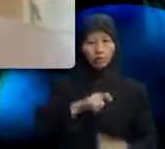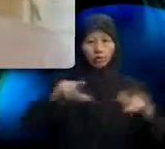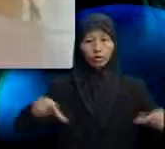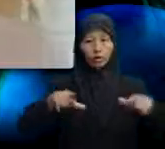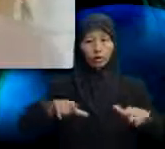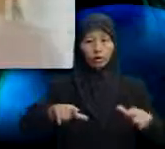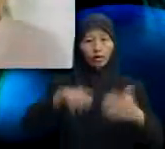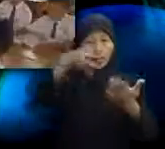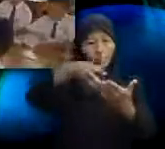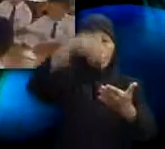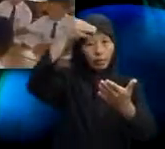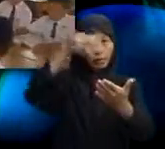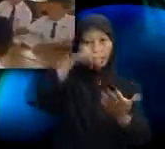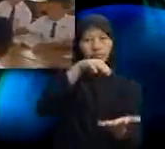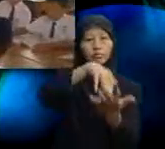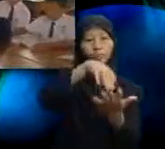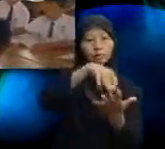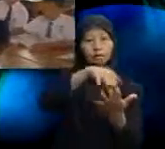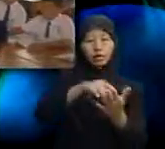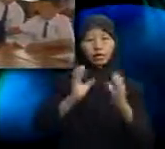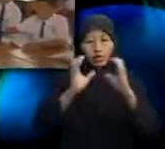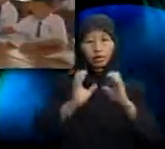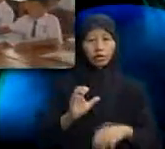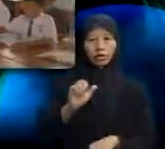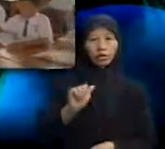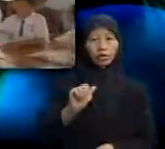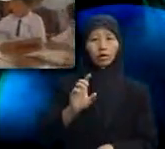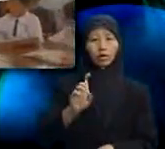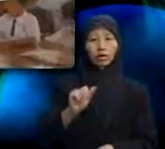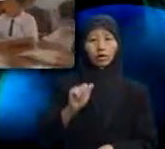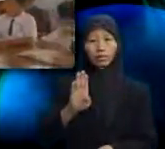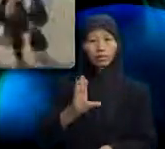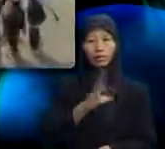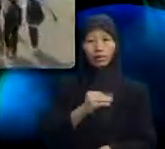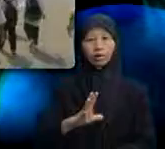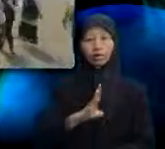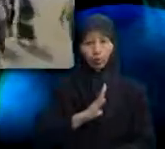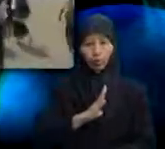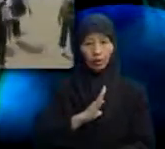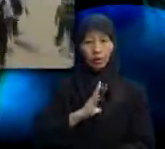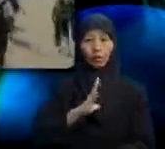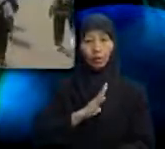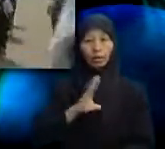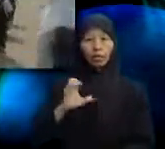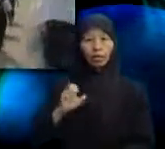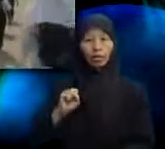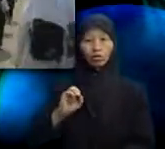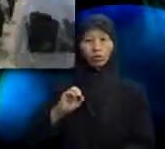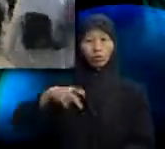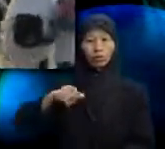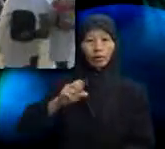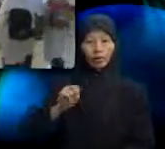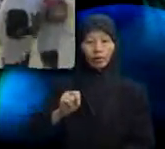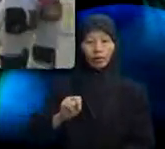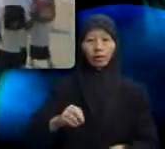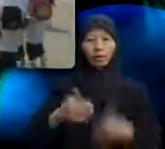kita melakukan proses pembelajaran secara beradab dan sopan. Misalnya, kita pergi ke sekolah